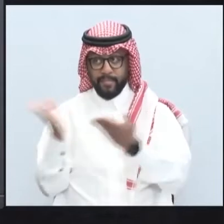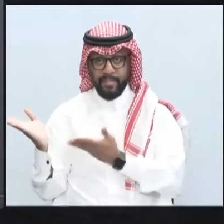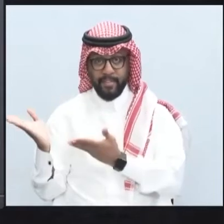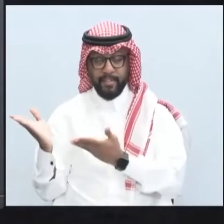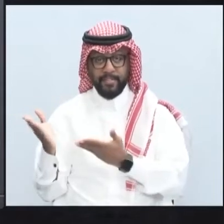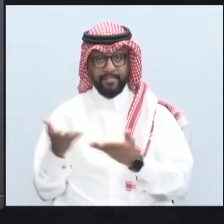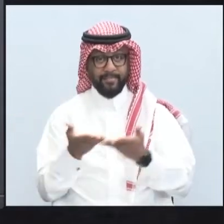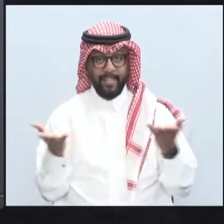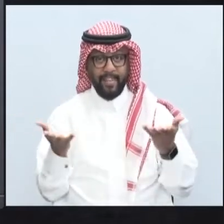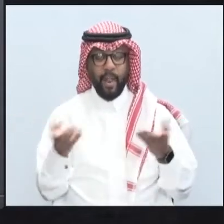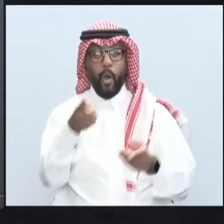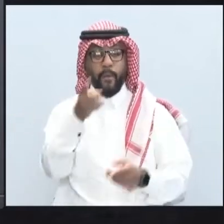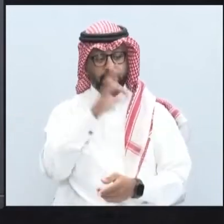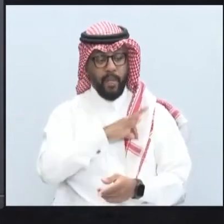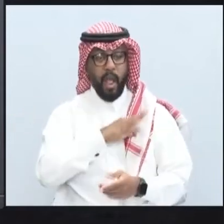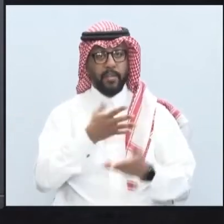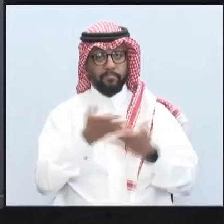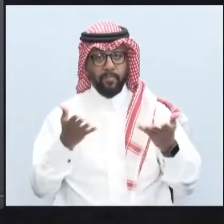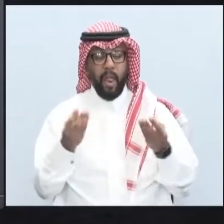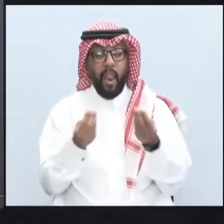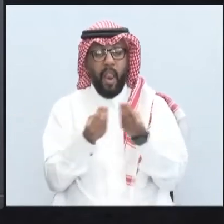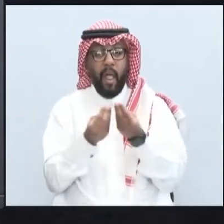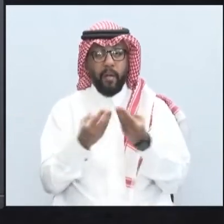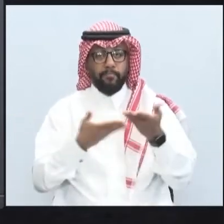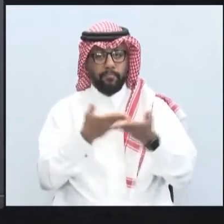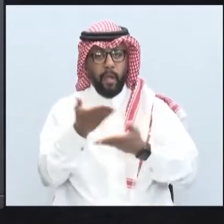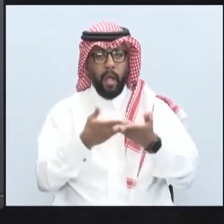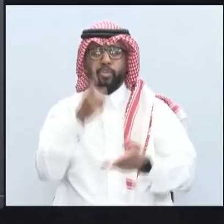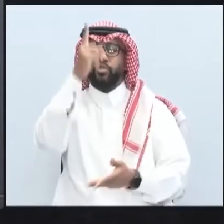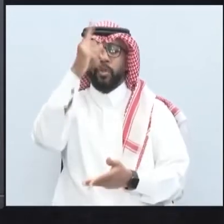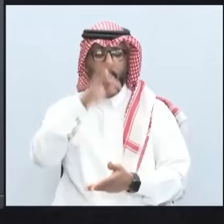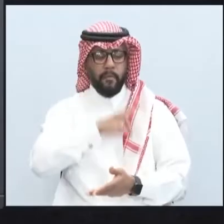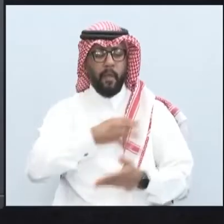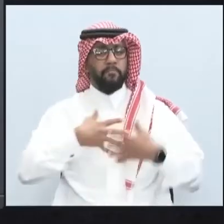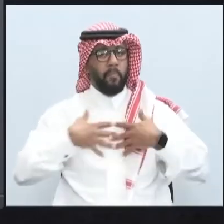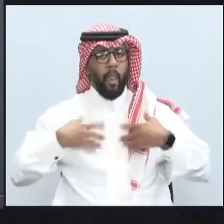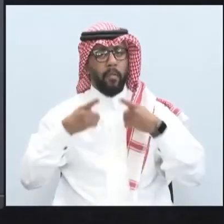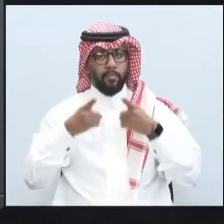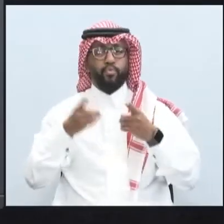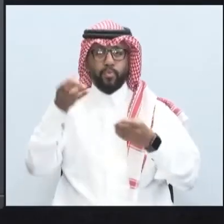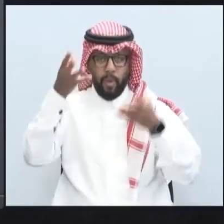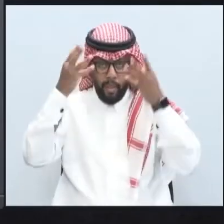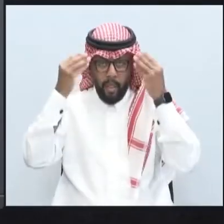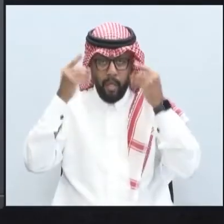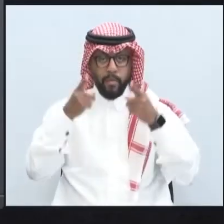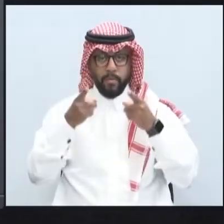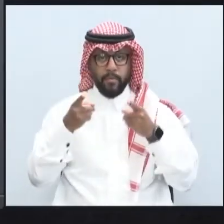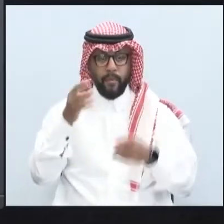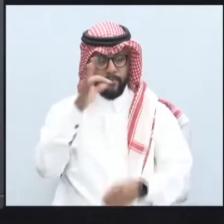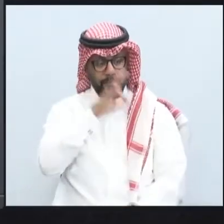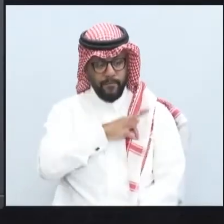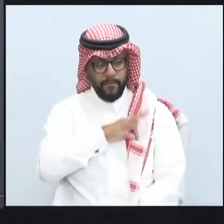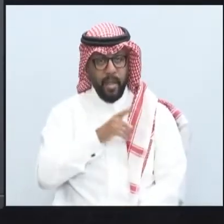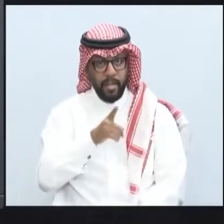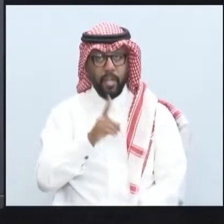الرحله التعليميه المفيده والممتعه التي باذن الله